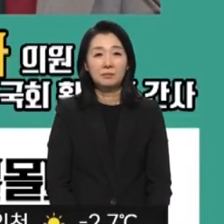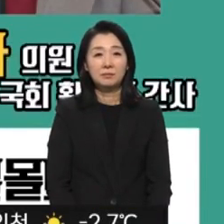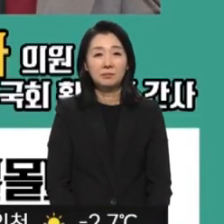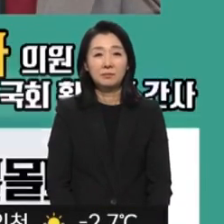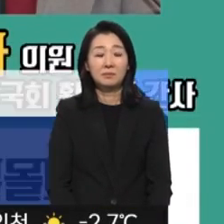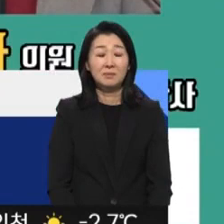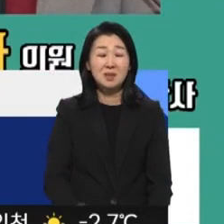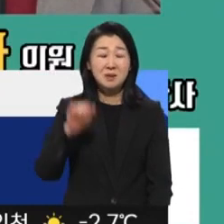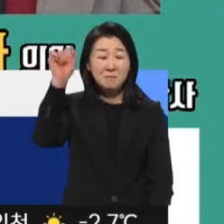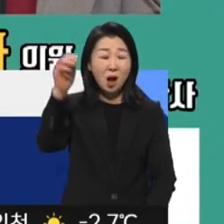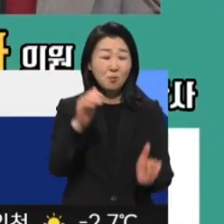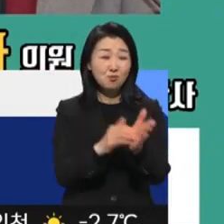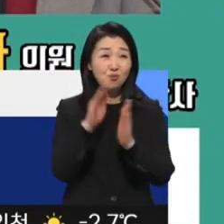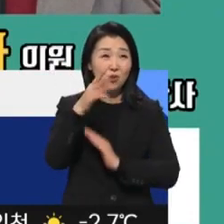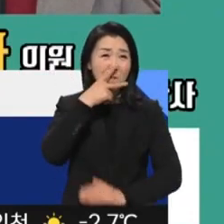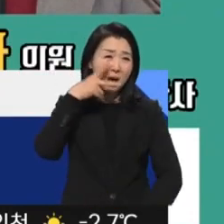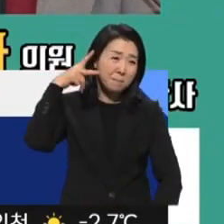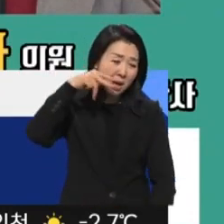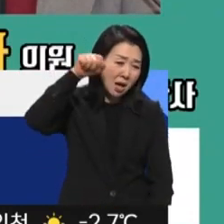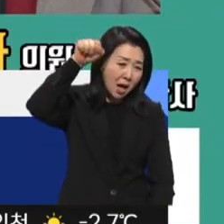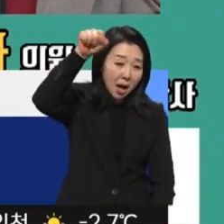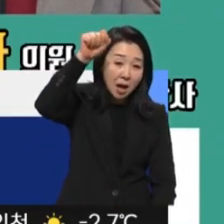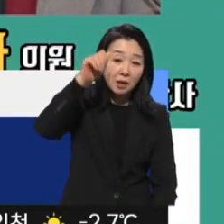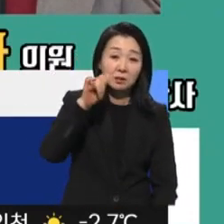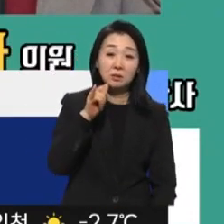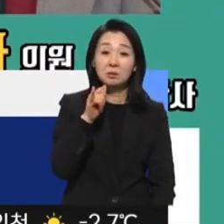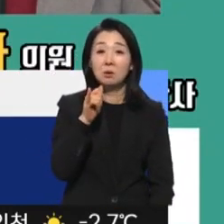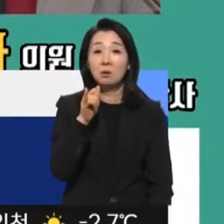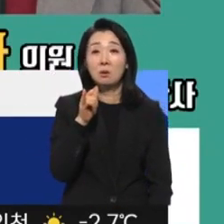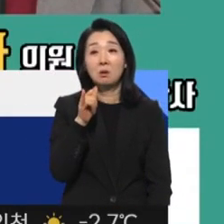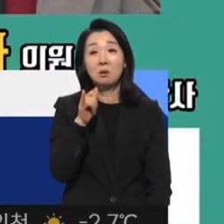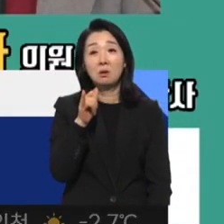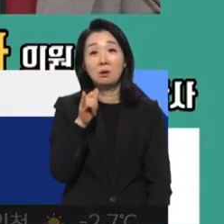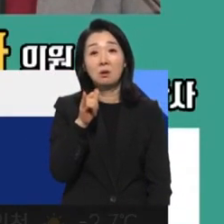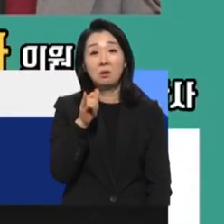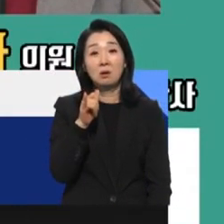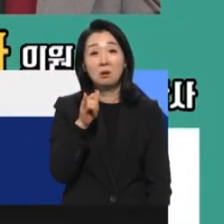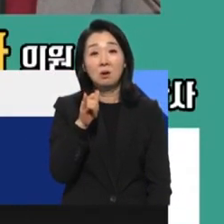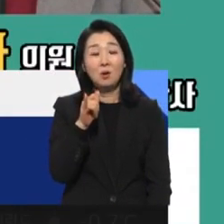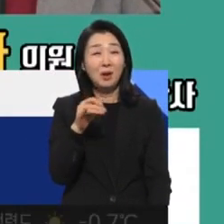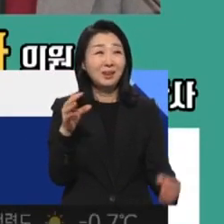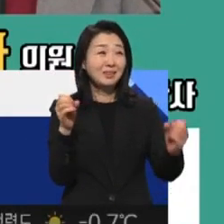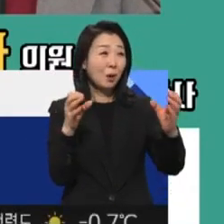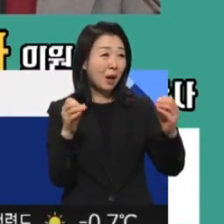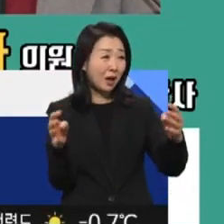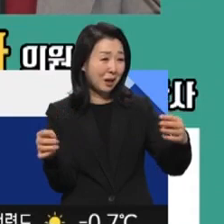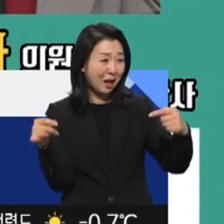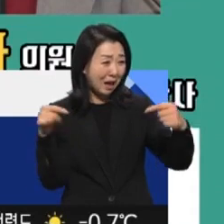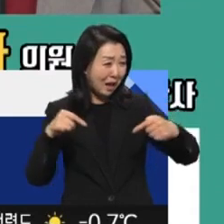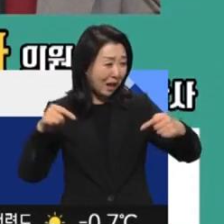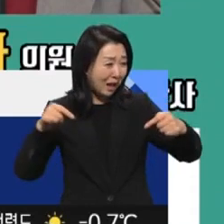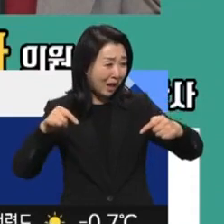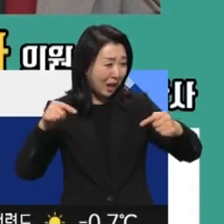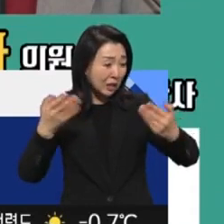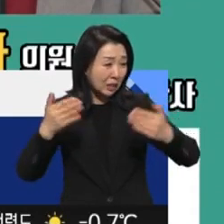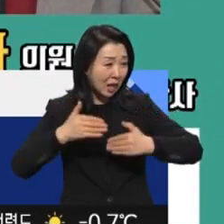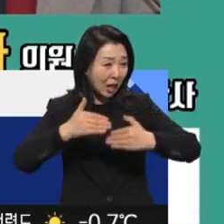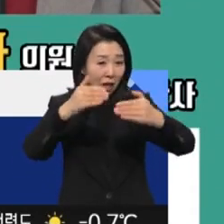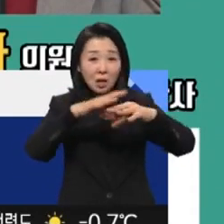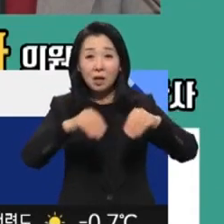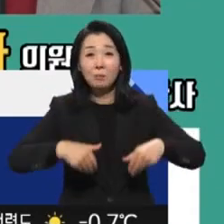파업 끝나고 나서 바로 또 단식 들어가시고 이러니까 네. 이렇게 우리가 대화와 타협을 통해서 일을 차근차근